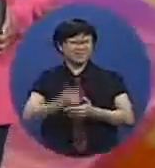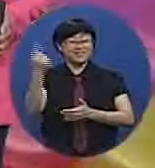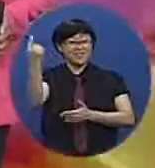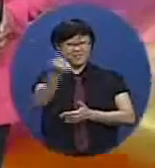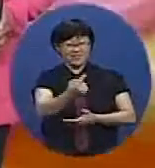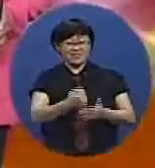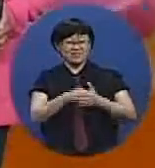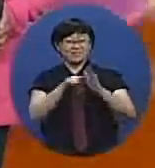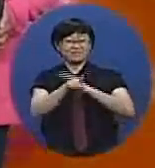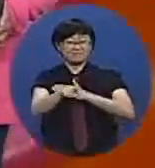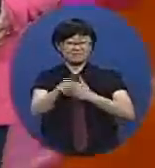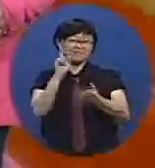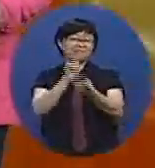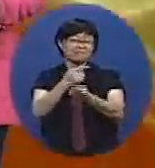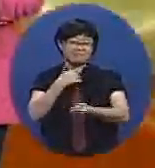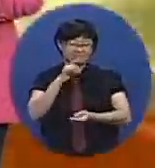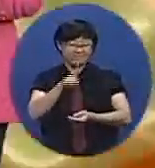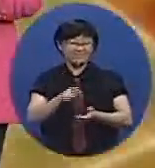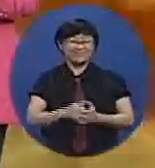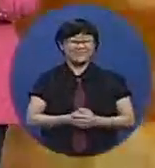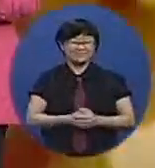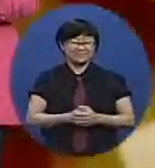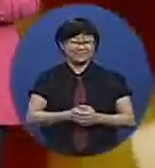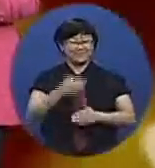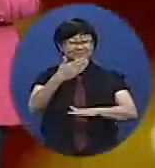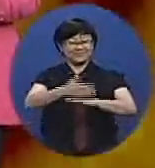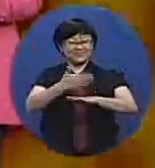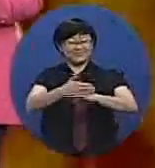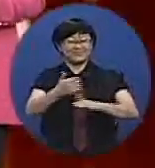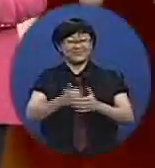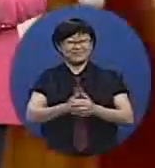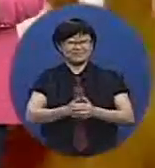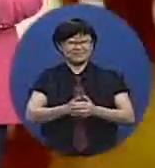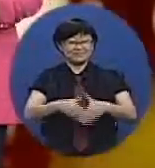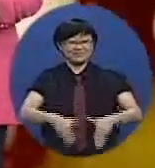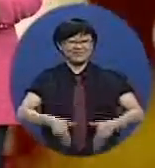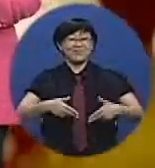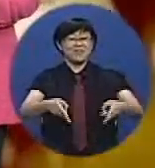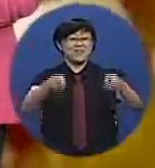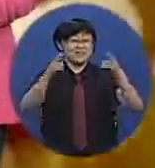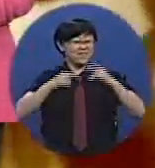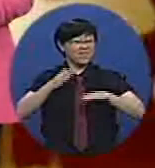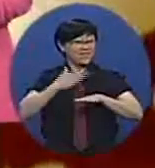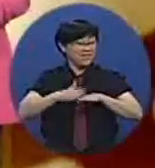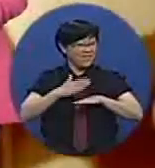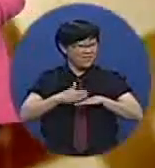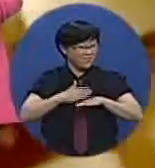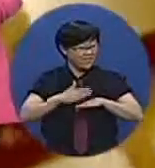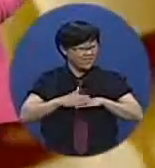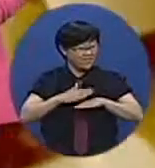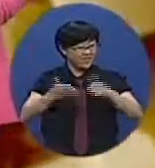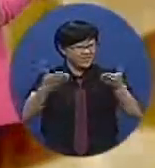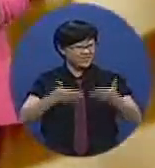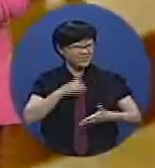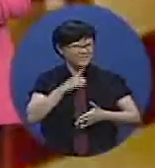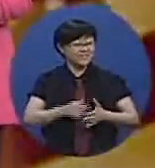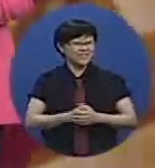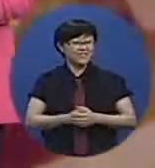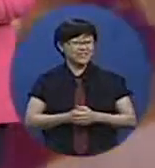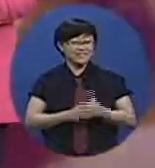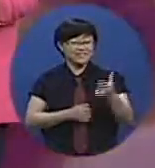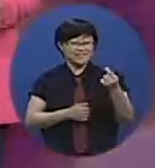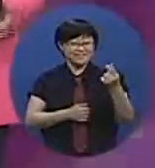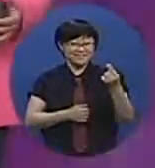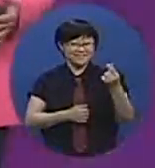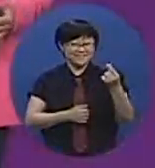예. 영광이겠습니다. 아유 고맙습니다. 아유, 감사합니다. 그러면 남의 회라도 이렇게 예? 예.